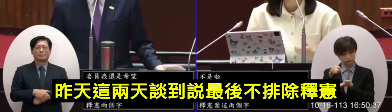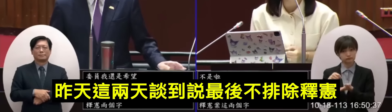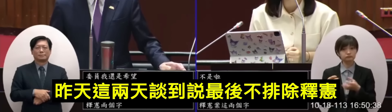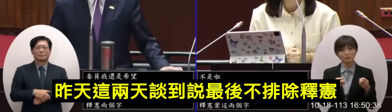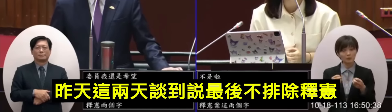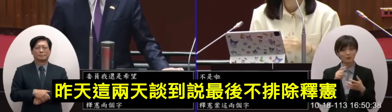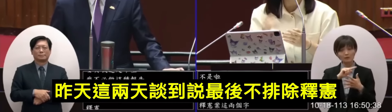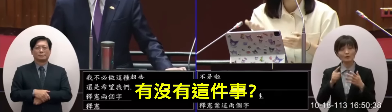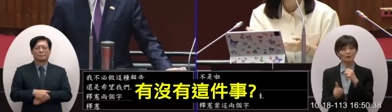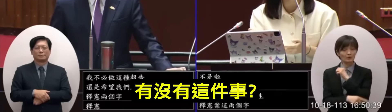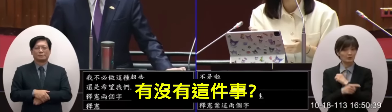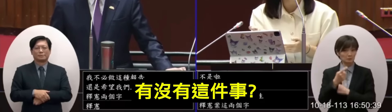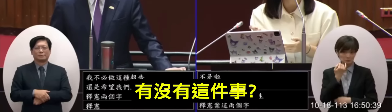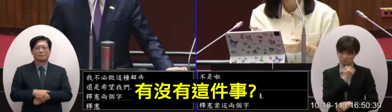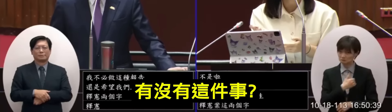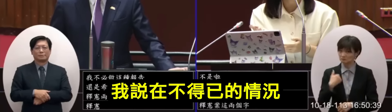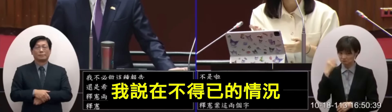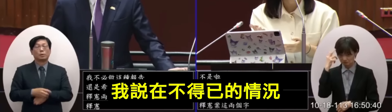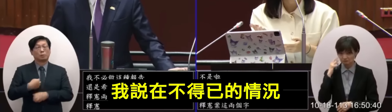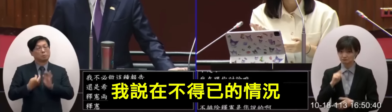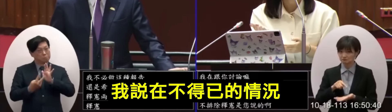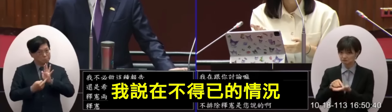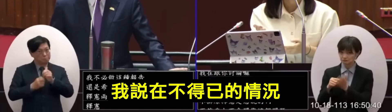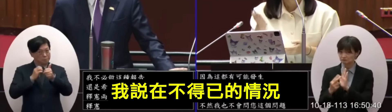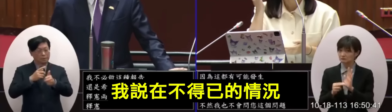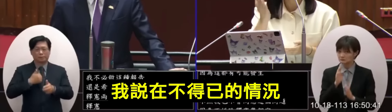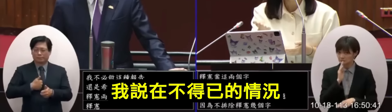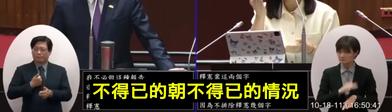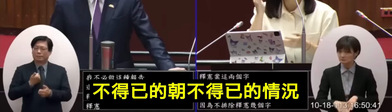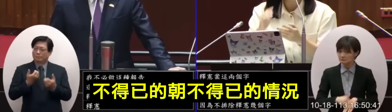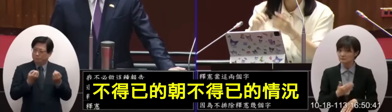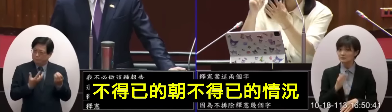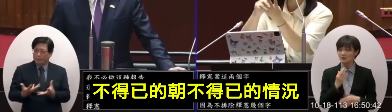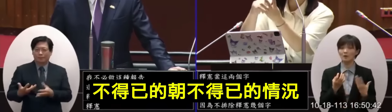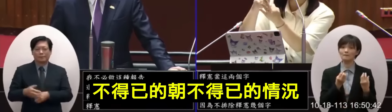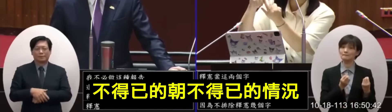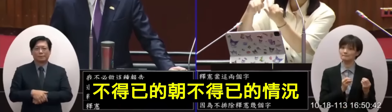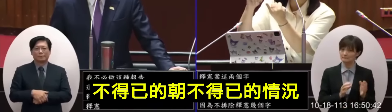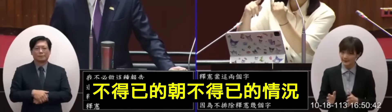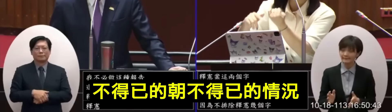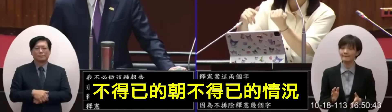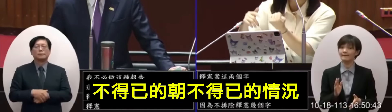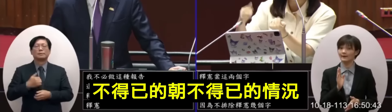后不排除释宪，有没有这件事？ 我说在不得已的情况下，